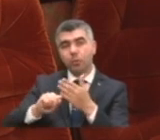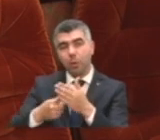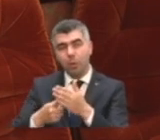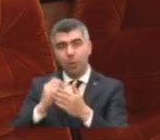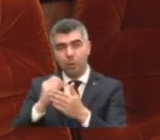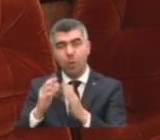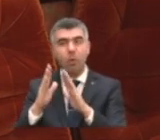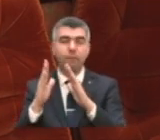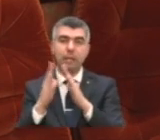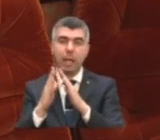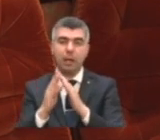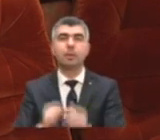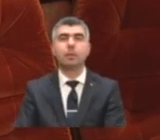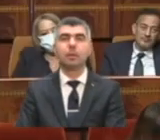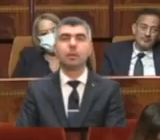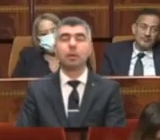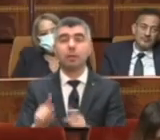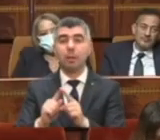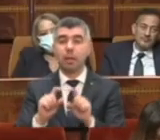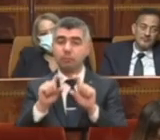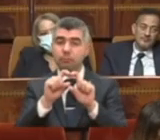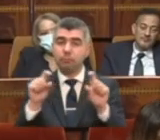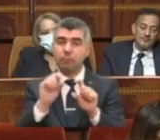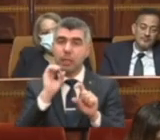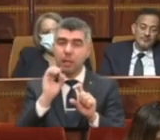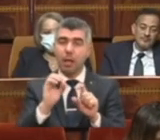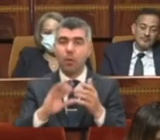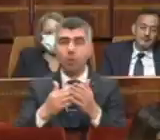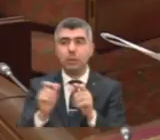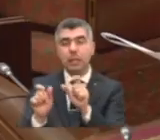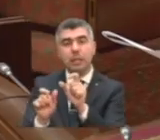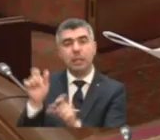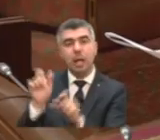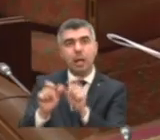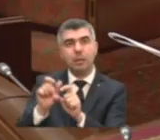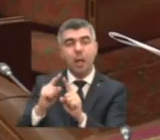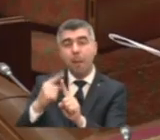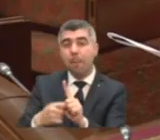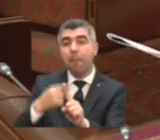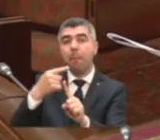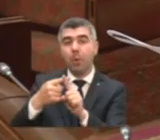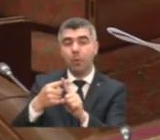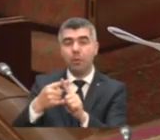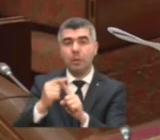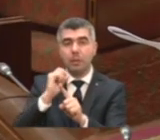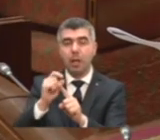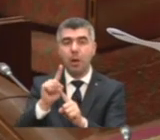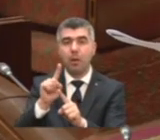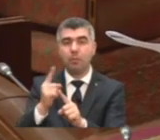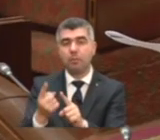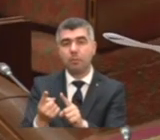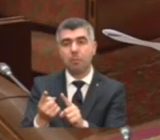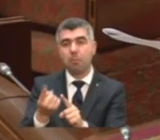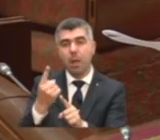للاستعمال المنزلي. كتطبق تعريفة تدريجية على الزبناء اللي لا يتجاوز استهلاكهم الشهري 150 كيلووات